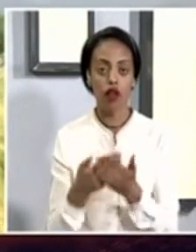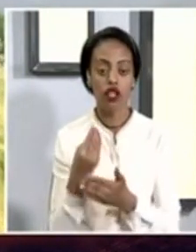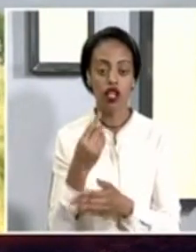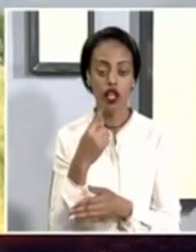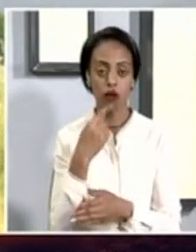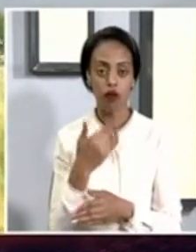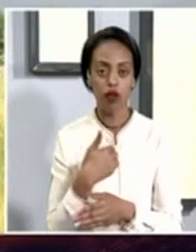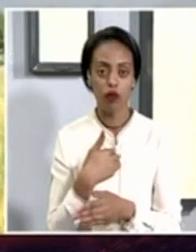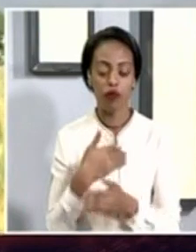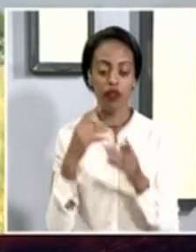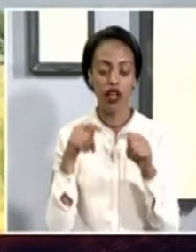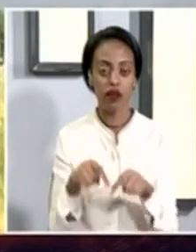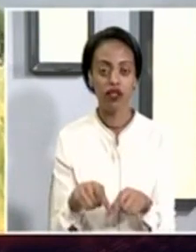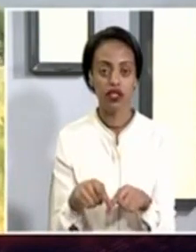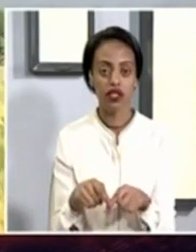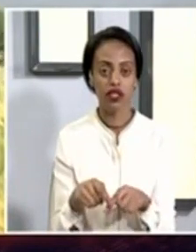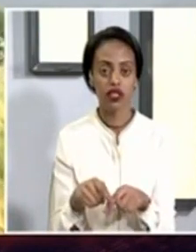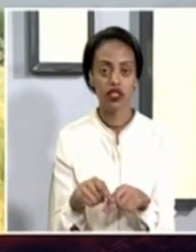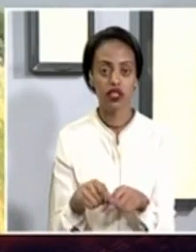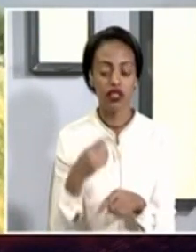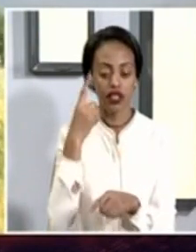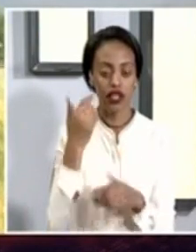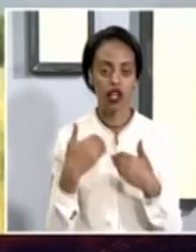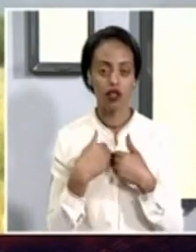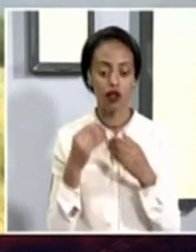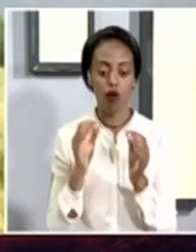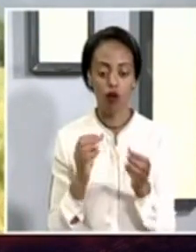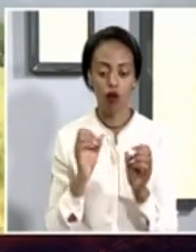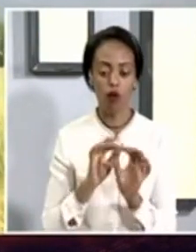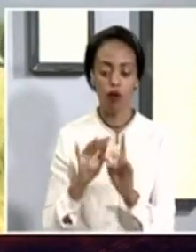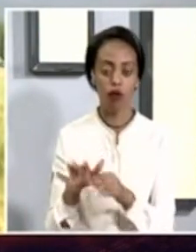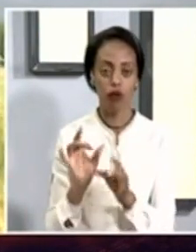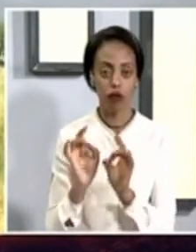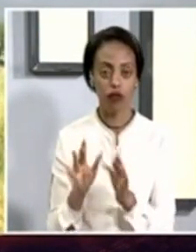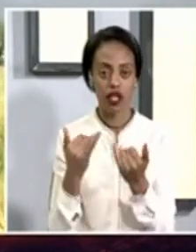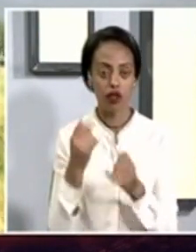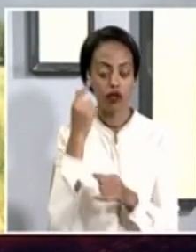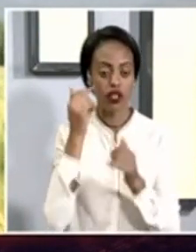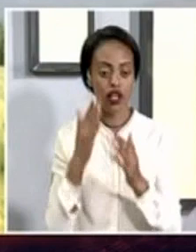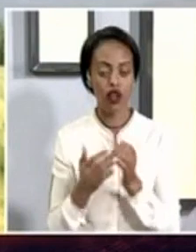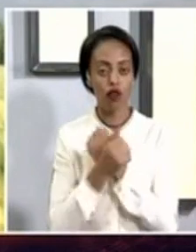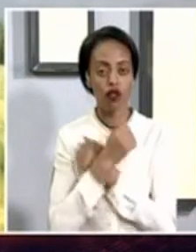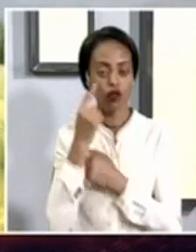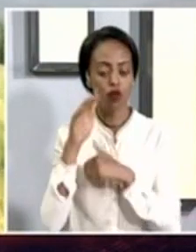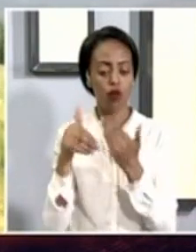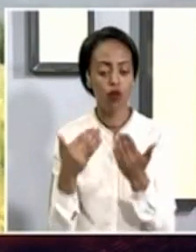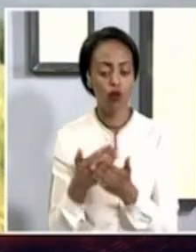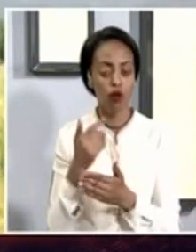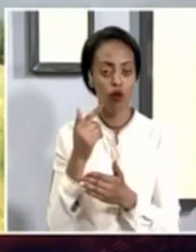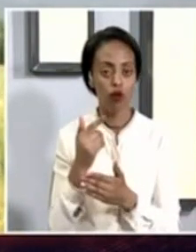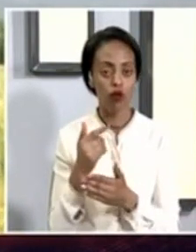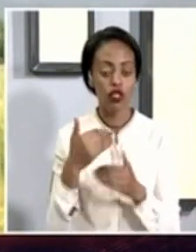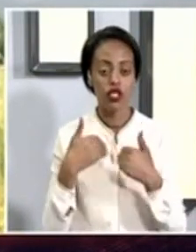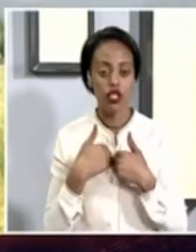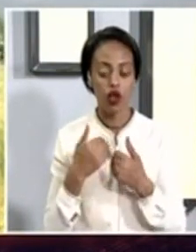ዘለው ኣብዚ ትግራይ ዘሎ ወራር ዕስለን በጣ ሕዚ እውን ተጋሩ ፈተውቲ ተጋሩ ኮታስ ኩሉ ነጋይ